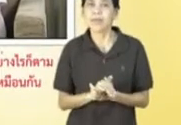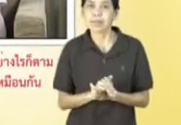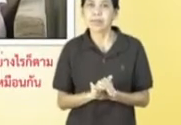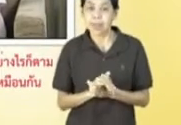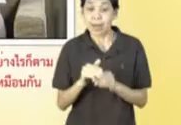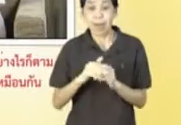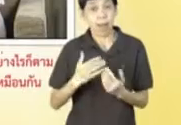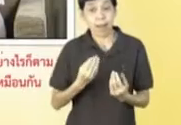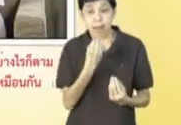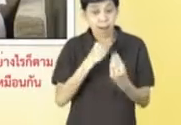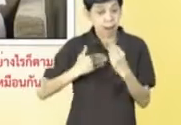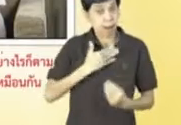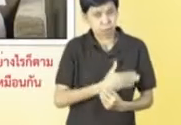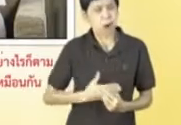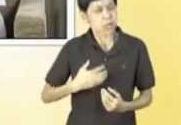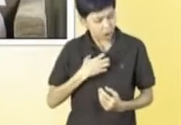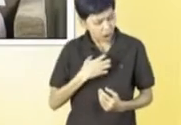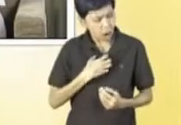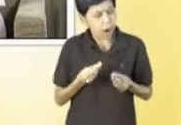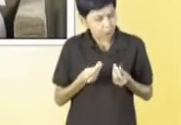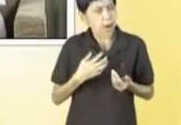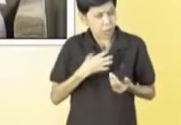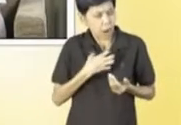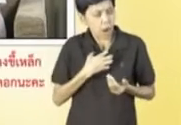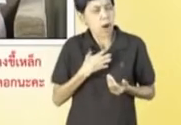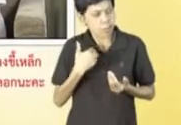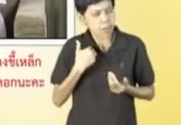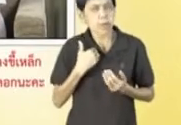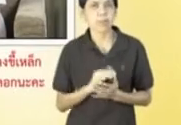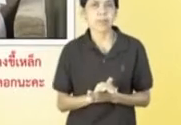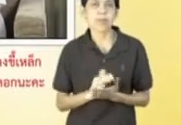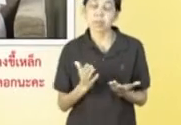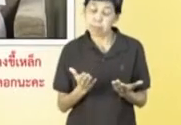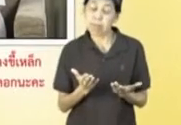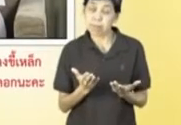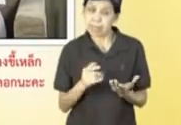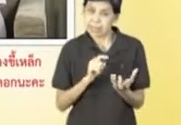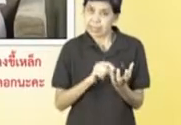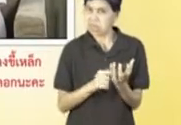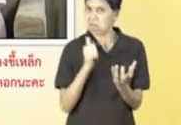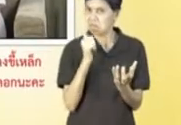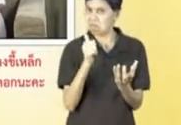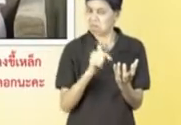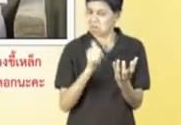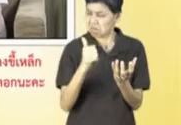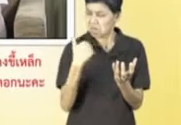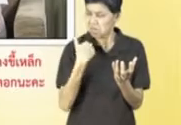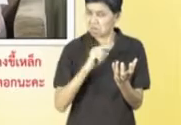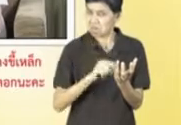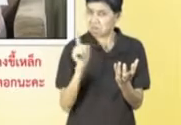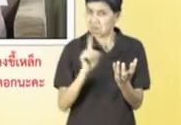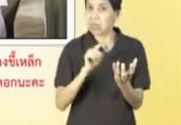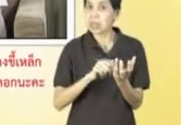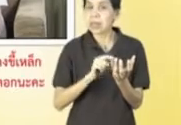ไรก็ตามร่างกายเราก็ยังต้องการเหมือนกันไขมันนะคะแต่จุดสวยงามหรือจุดเด่นของแกงขี้เห